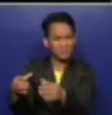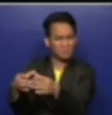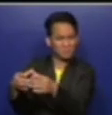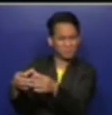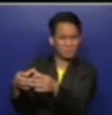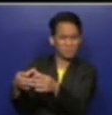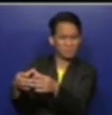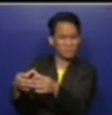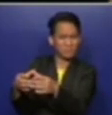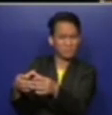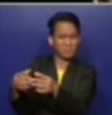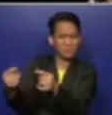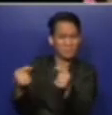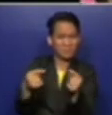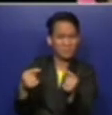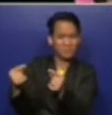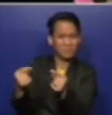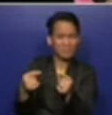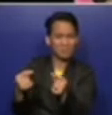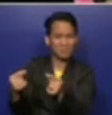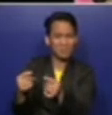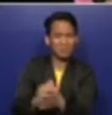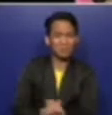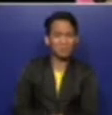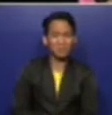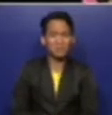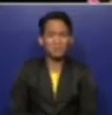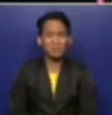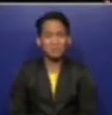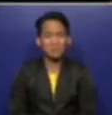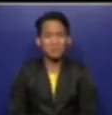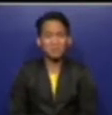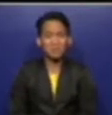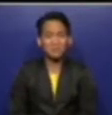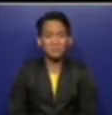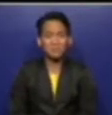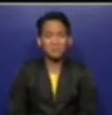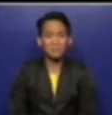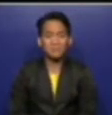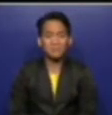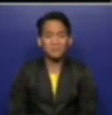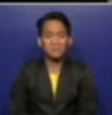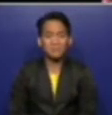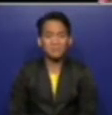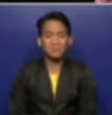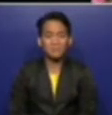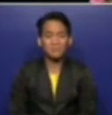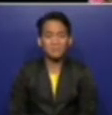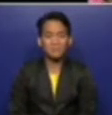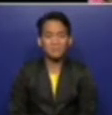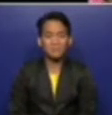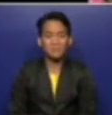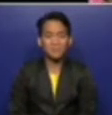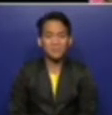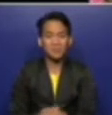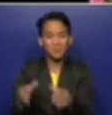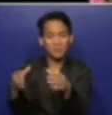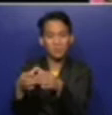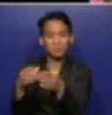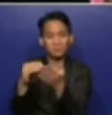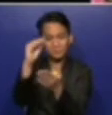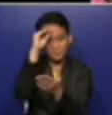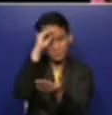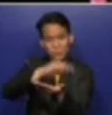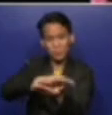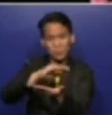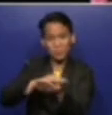ข้อความที่เกี่ยวเนื่องกับสิ่งที่ละเอียดอ่อนมากมันก็มีกลุ่มนักเรียนนักศึกษาที่เขาเรียก